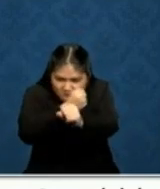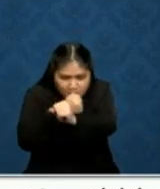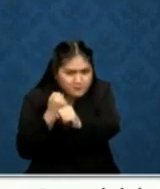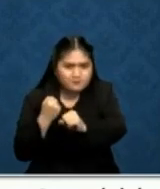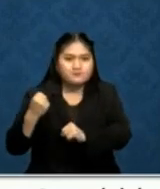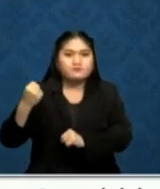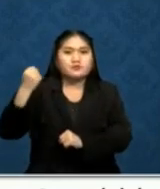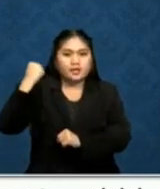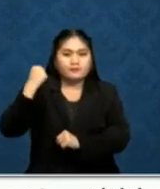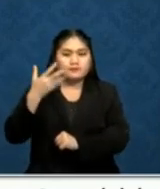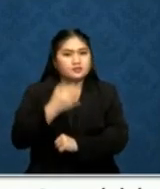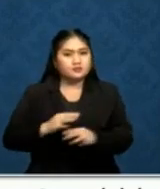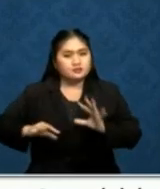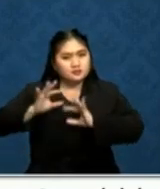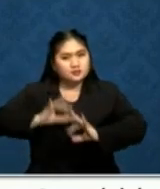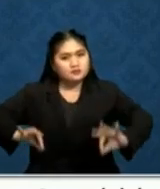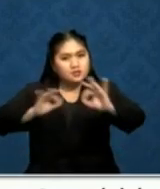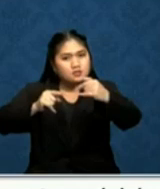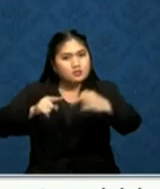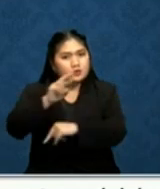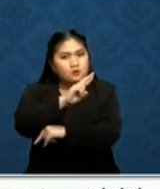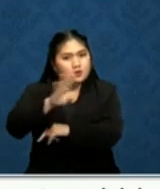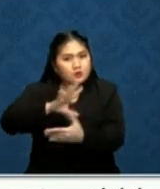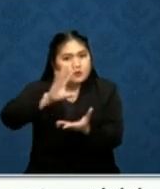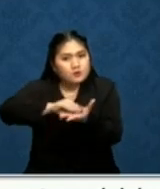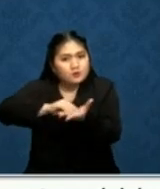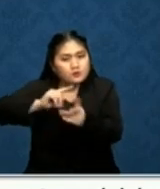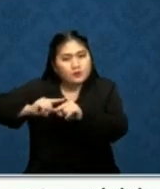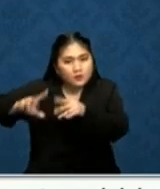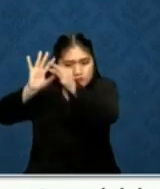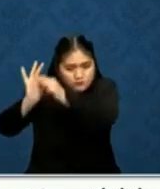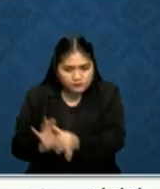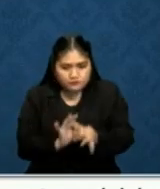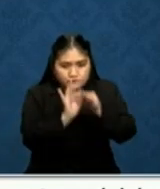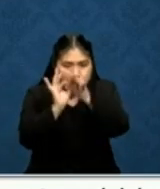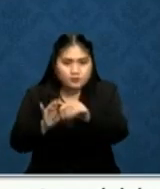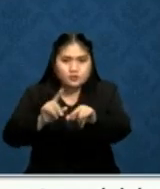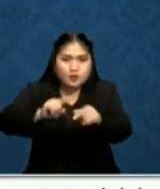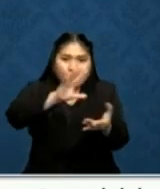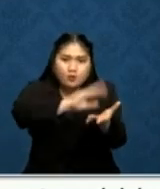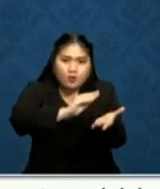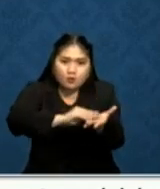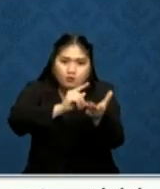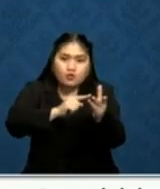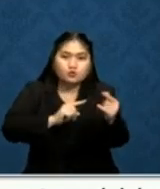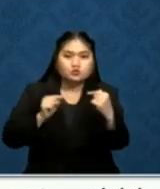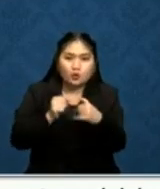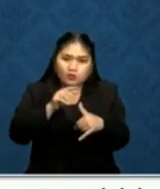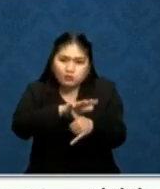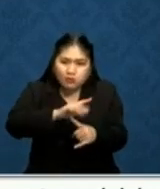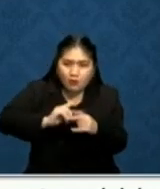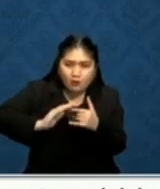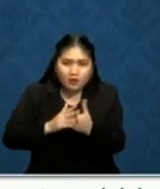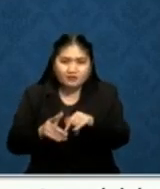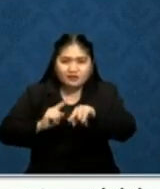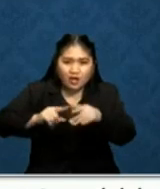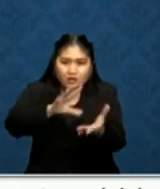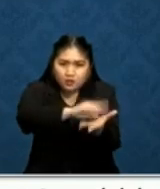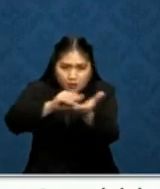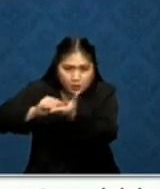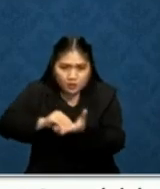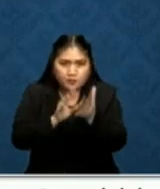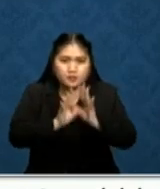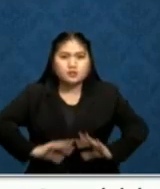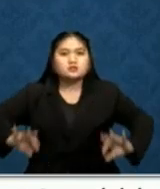อีกประเด็นที่สำคัญคือระบบการเก็บข้อมูลและเชื่อมโยงข้อมูลเก็บข้อมูลสถิติของการคุกคามทางเพศในทุกมิติสำคัญม